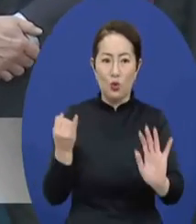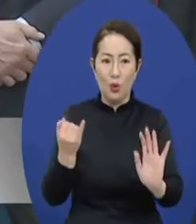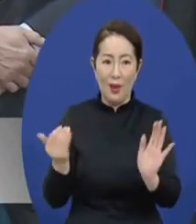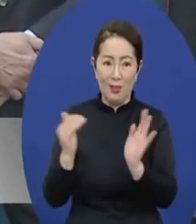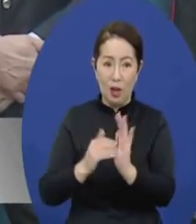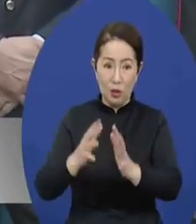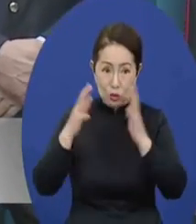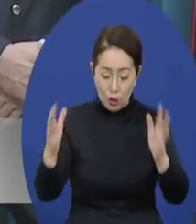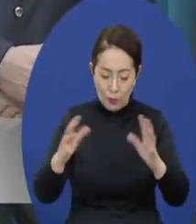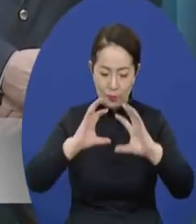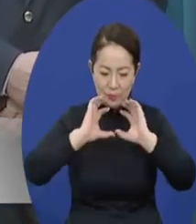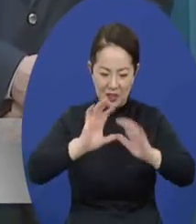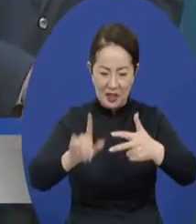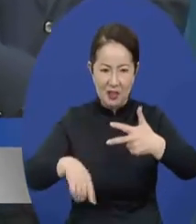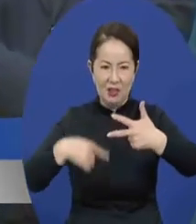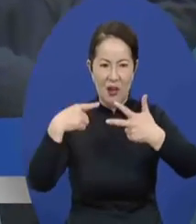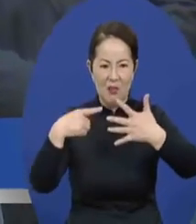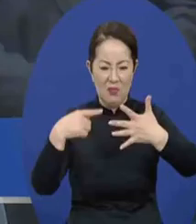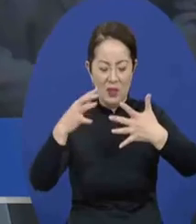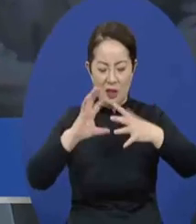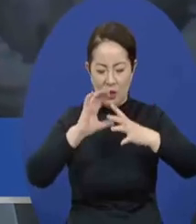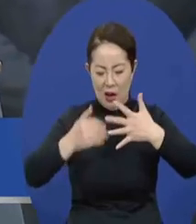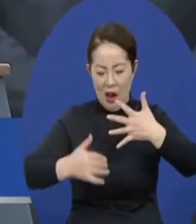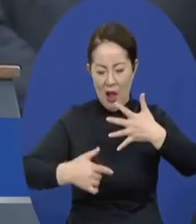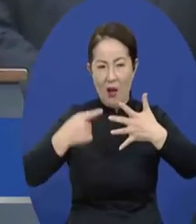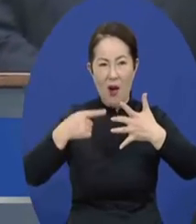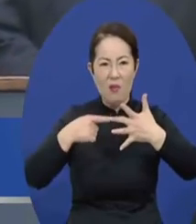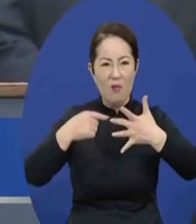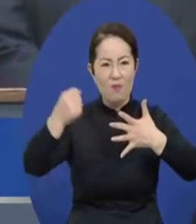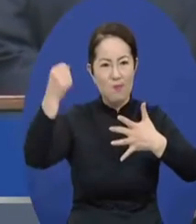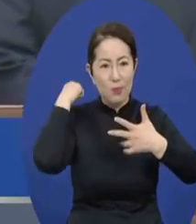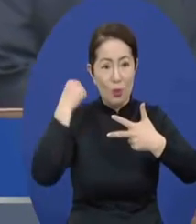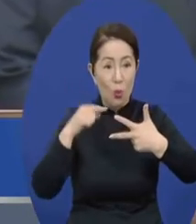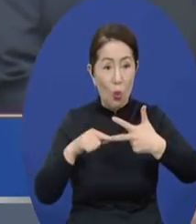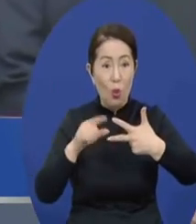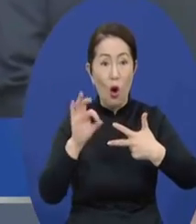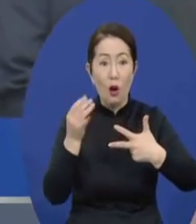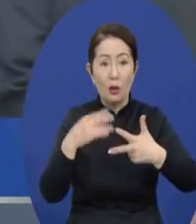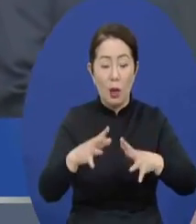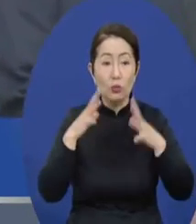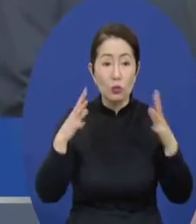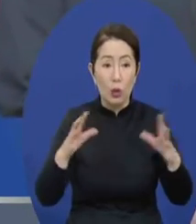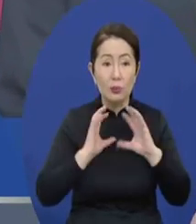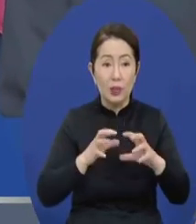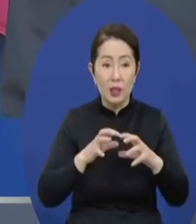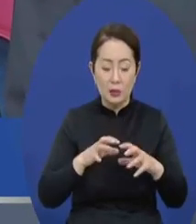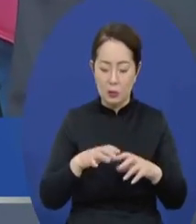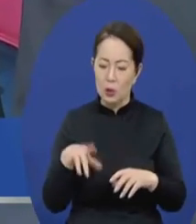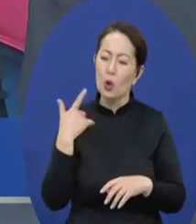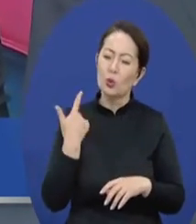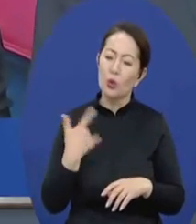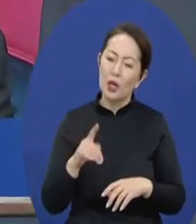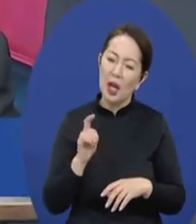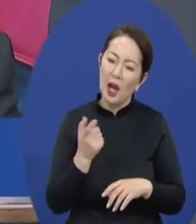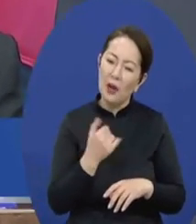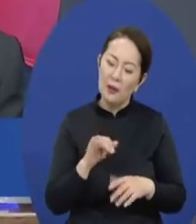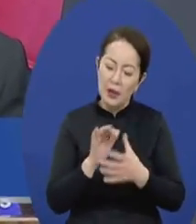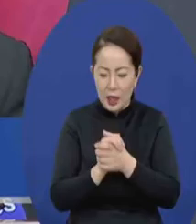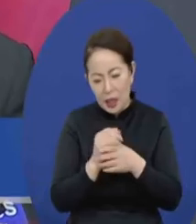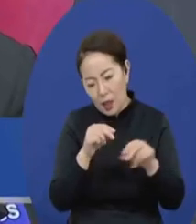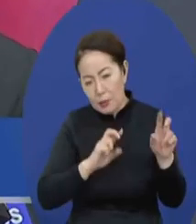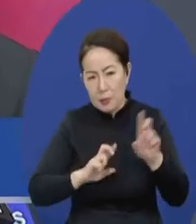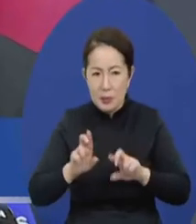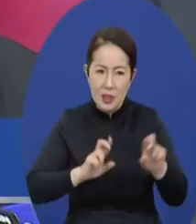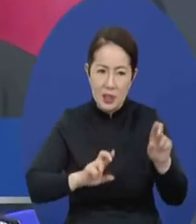хөлгараа одоо 3-т жагсдаг багтдаг ийм том ордоо. Үнэхээр ийм том ордоо бид нар хэвийн бизнесийн гэрээ зарчмаараа